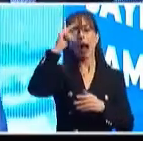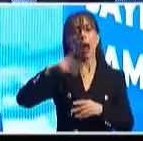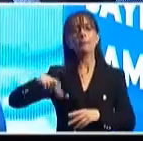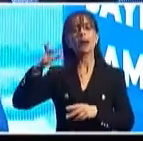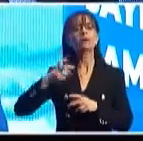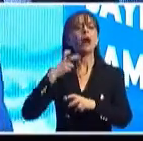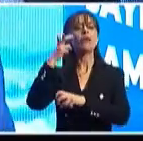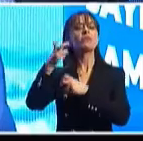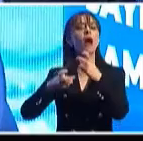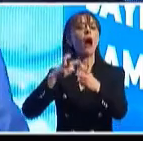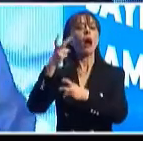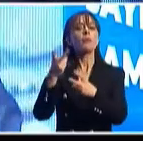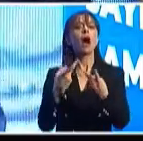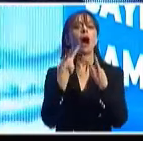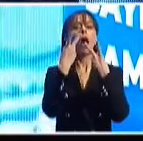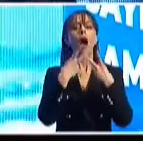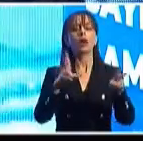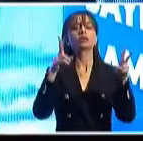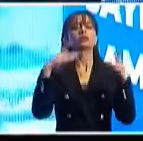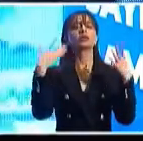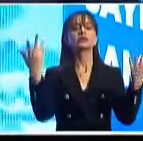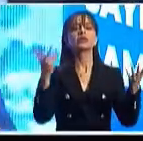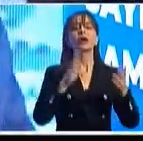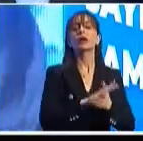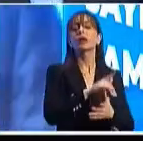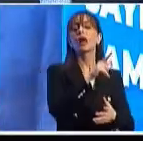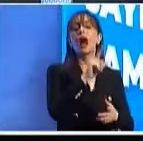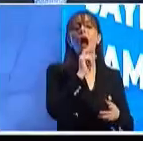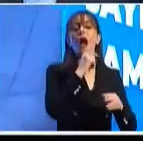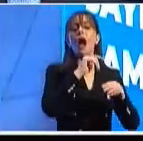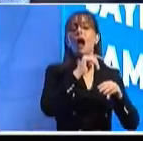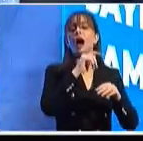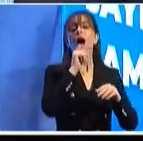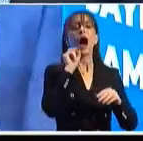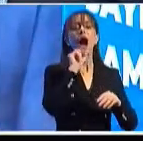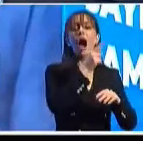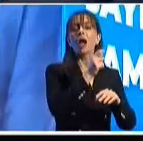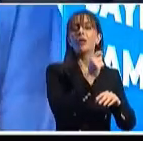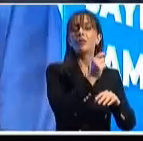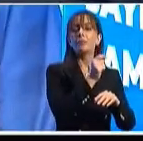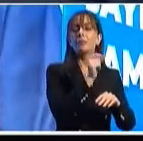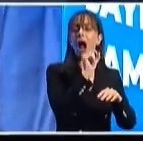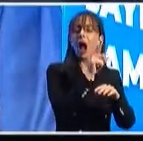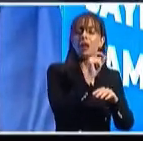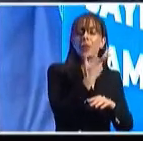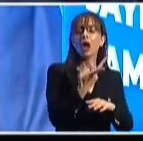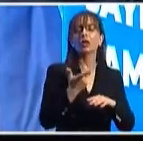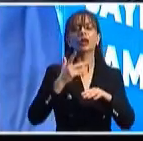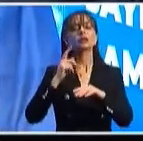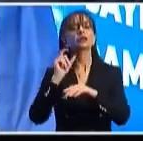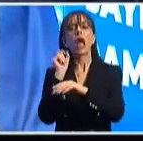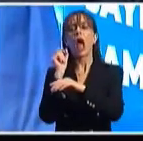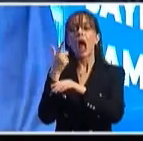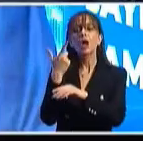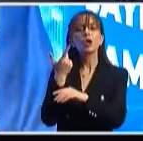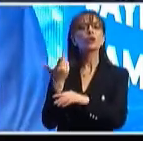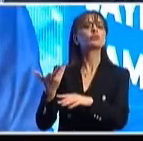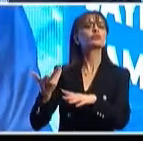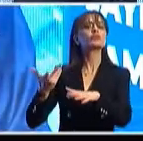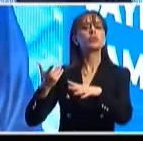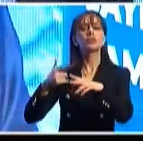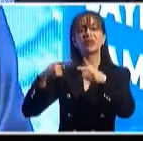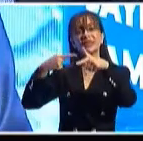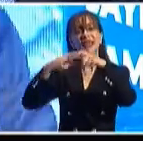hatta mevcut Alibeyköy, Eyüp ve Eminönü tramvay hattının Eyüp Feshane